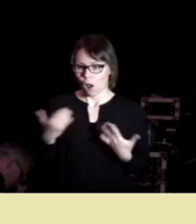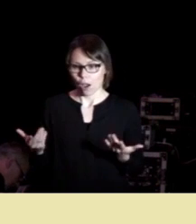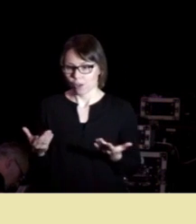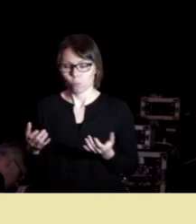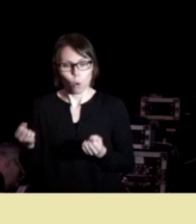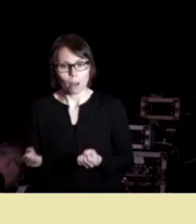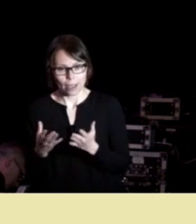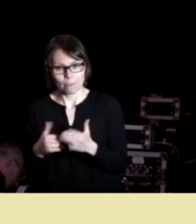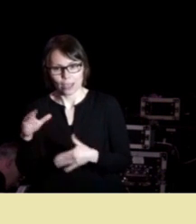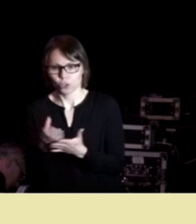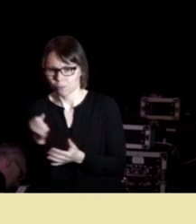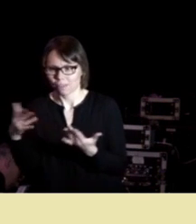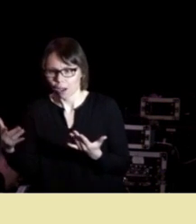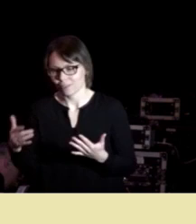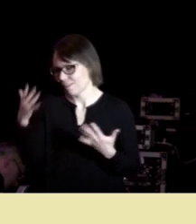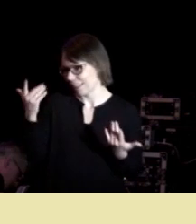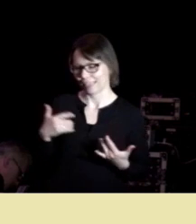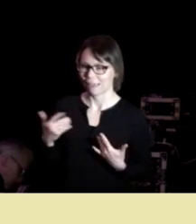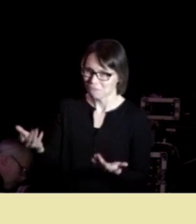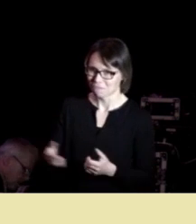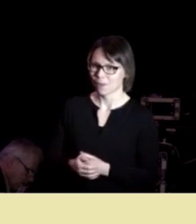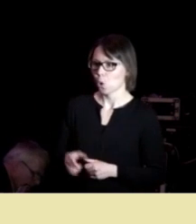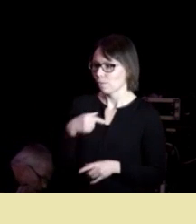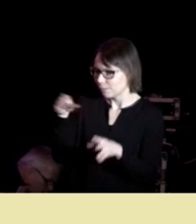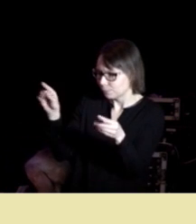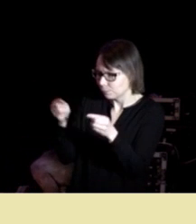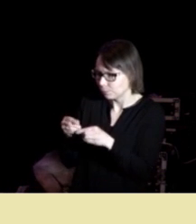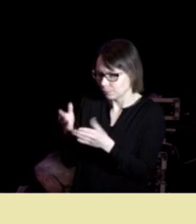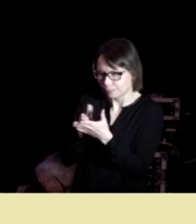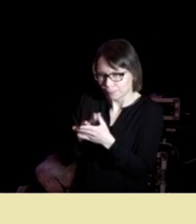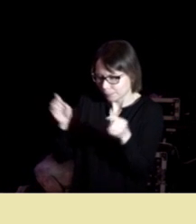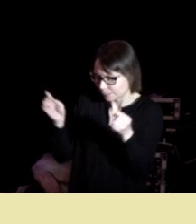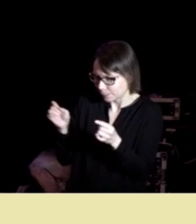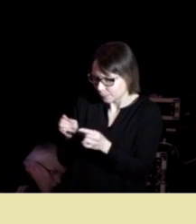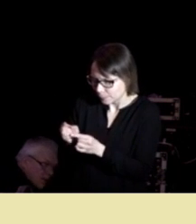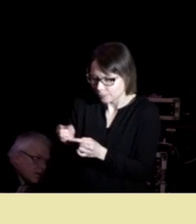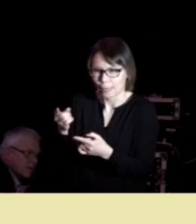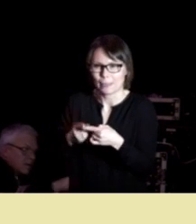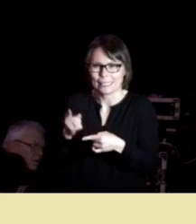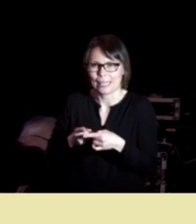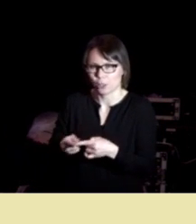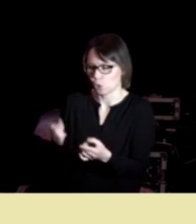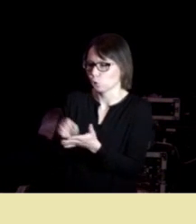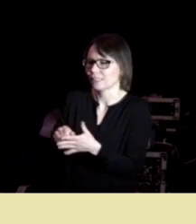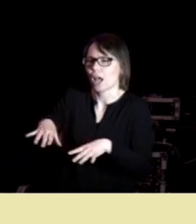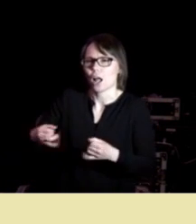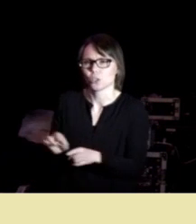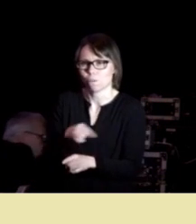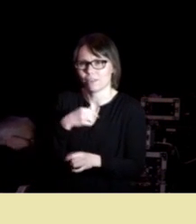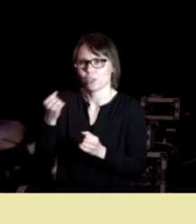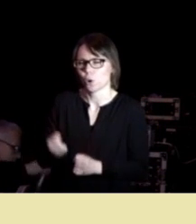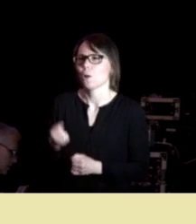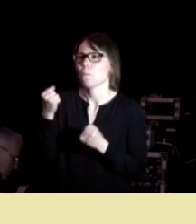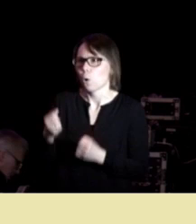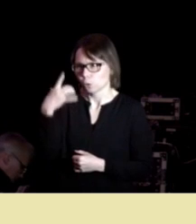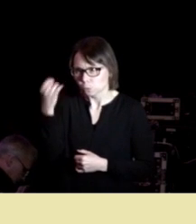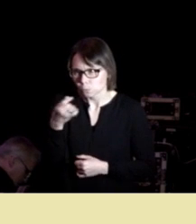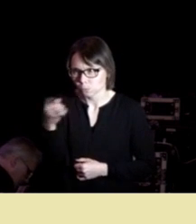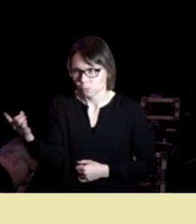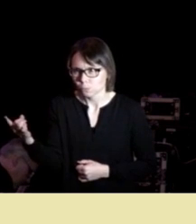av at mer ressurser må gjøre, men hva er det? Og det har man jo ikke analysert. Og vi plukker dette ned til minste detalj og dokumenterer alt vi gjør. For husk,